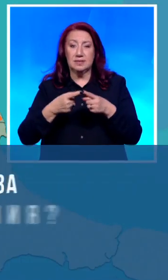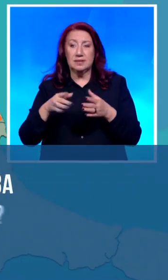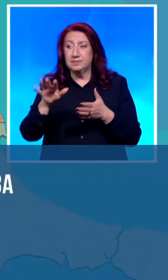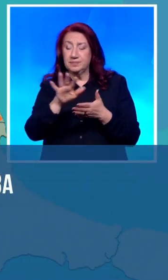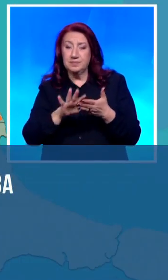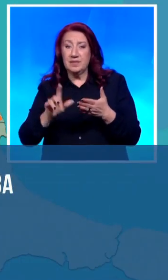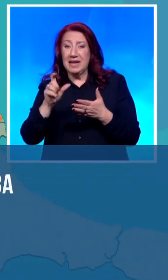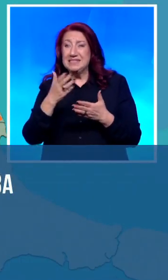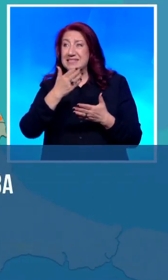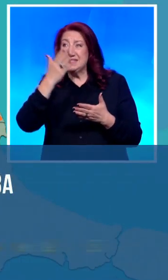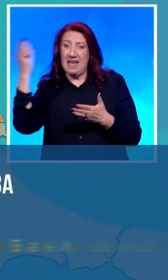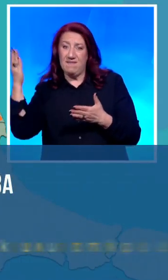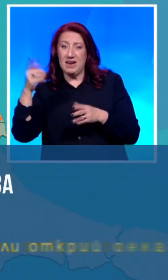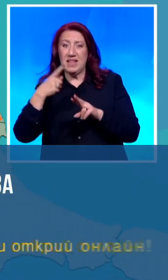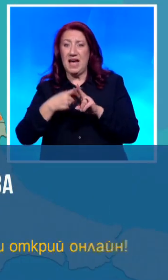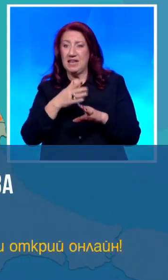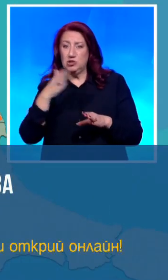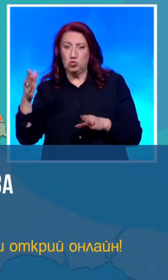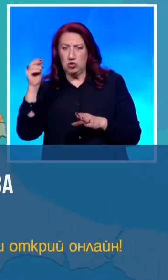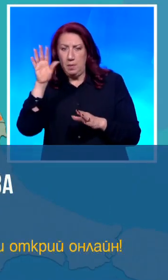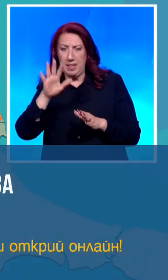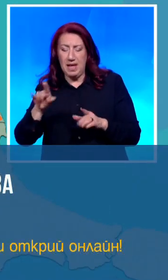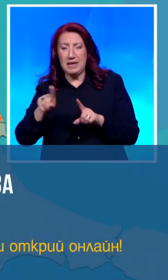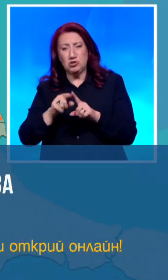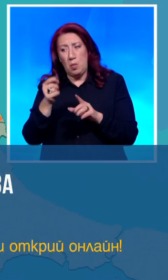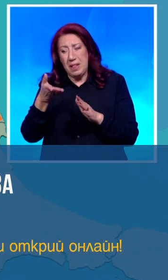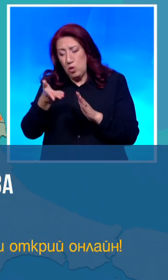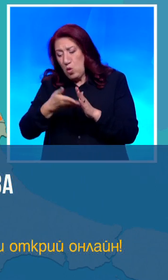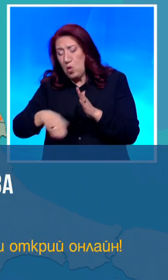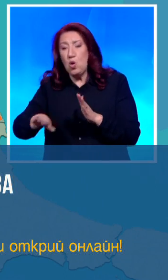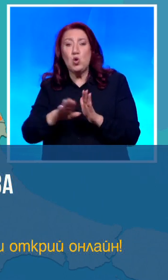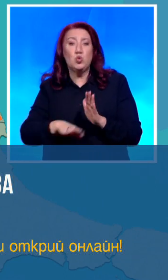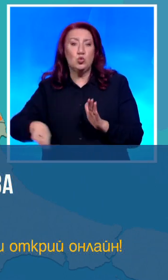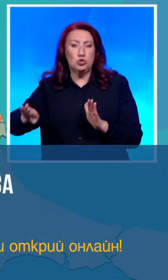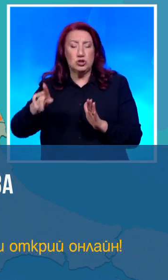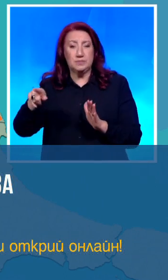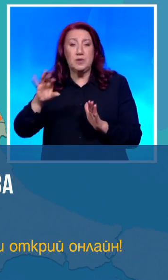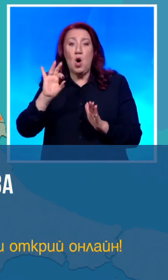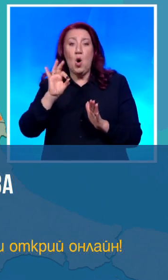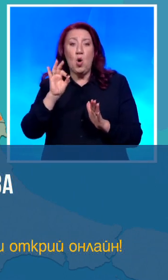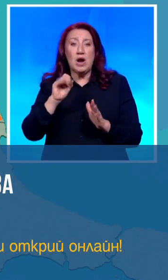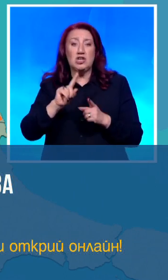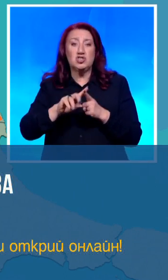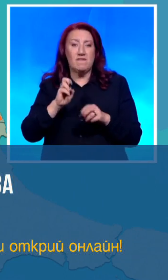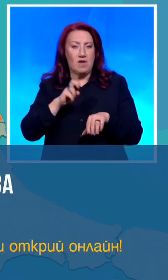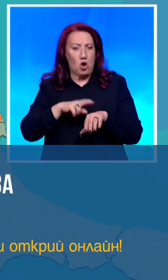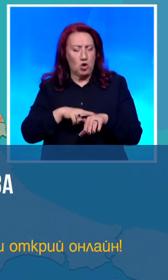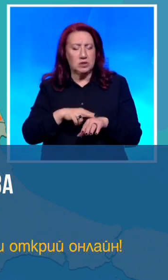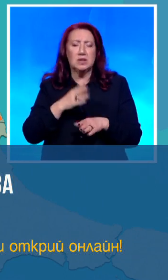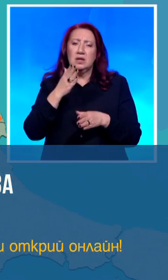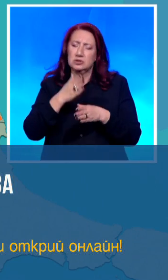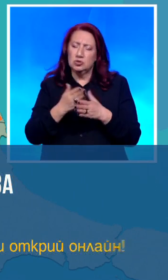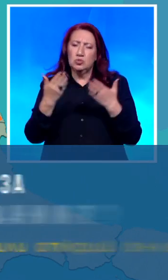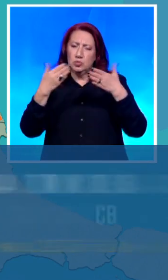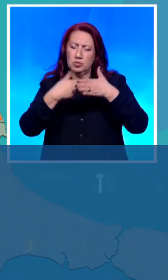от Северна и Източна България, както и в области от Южна. Там важи оранжев код, но прогнозата е до полунощ валежите и